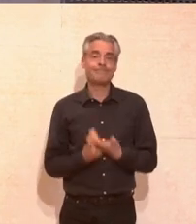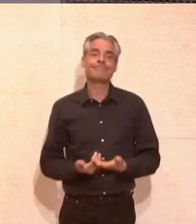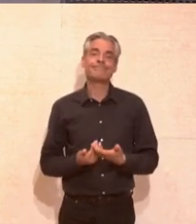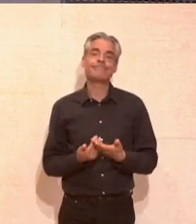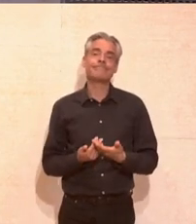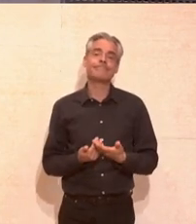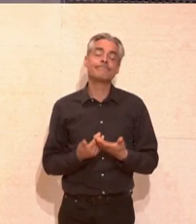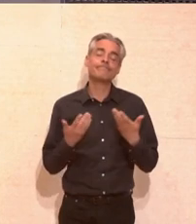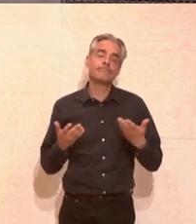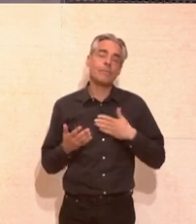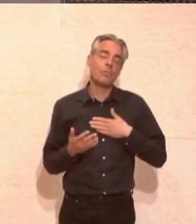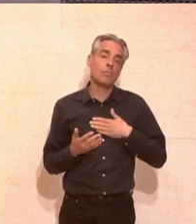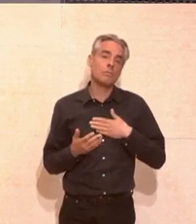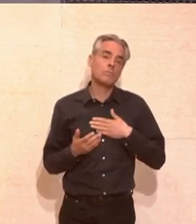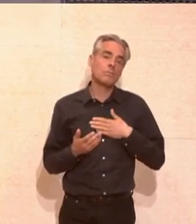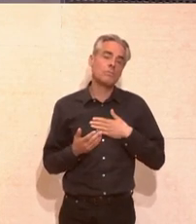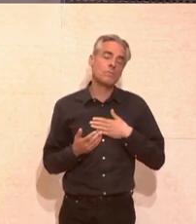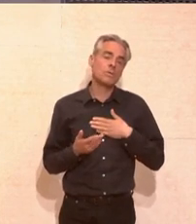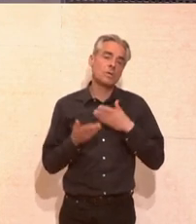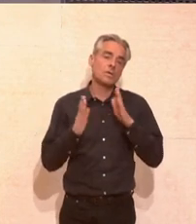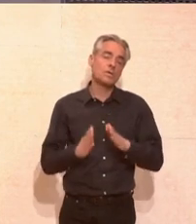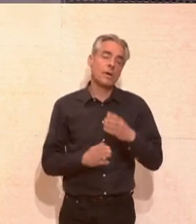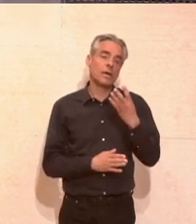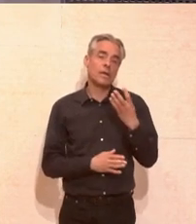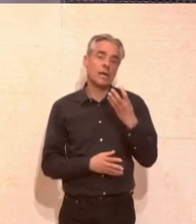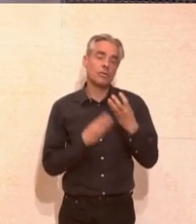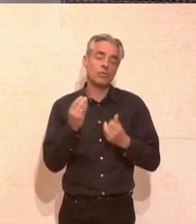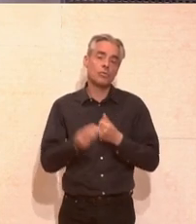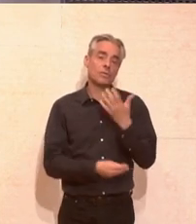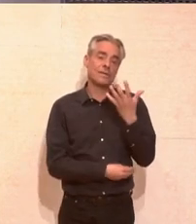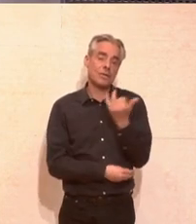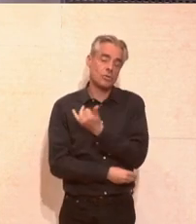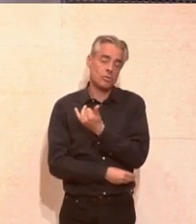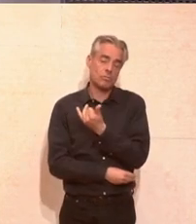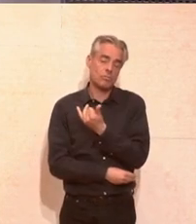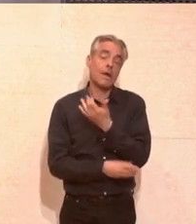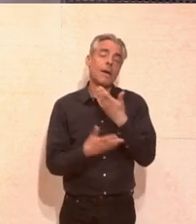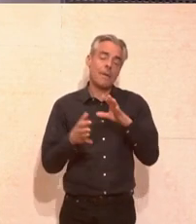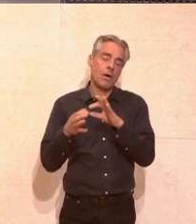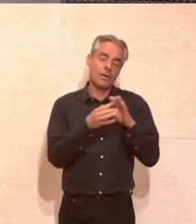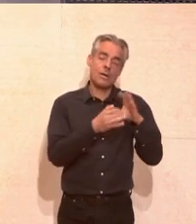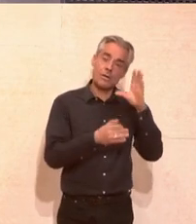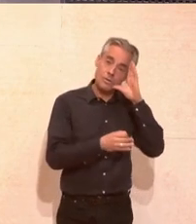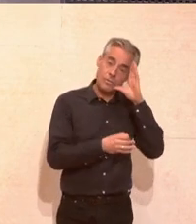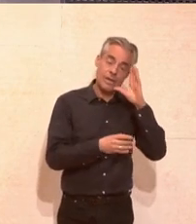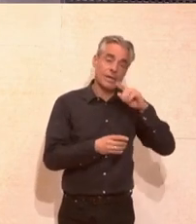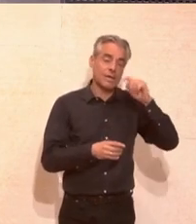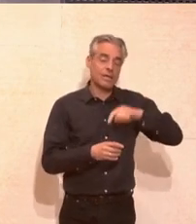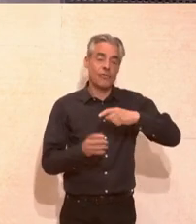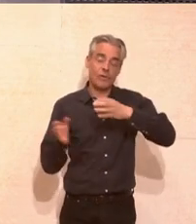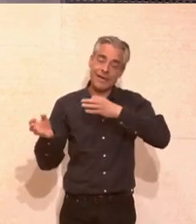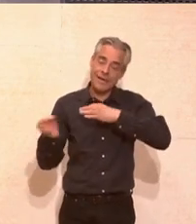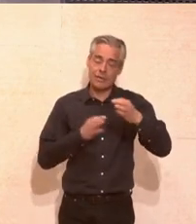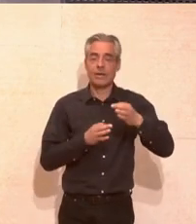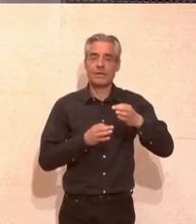Donc moi, je ne me prononce pas sur la semaine 4 ou 5 jours, mais en tout cas, en lien avec le sommeil, c'est imposer cette